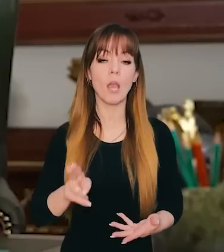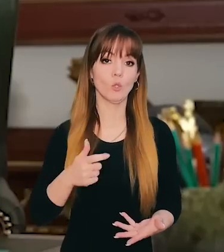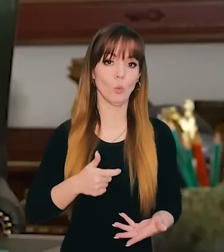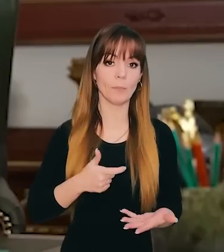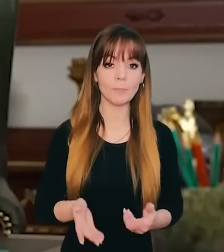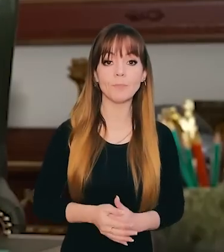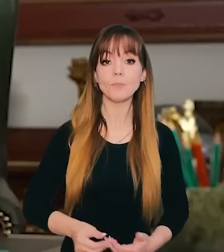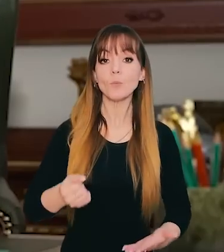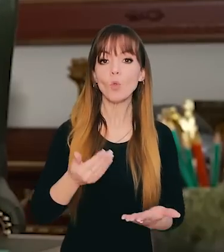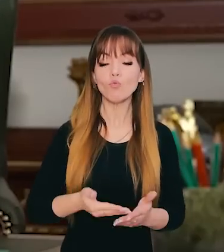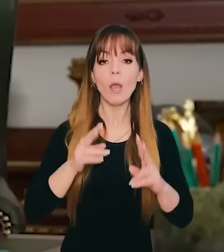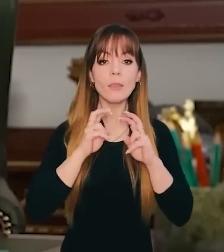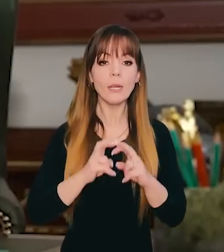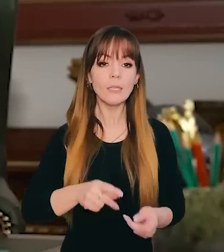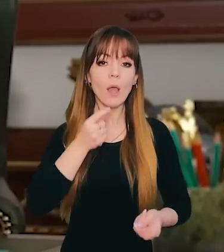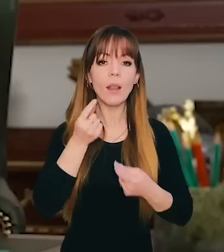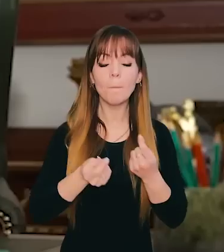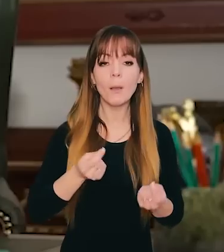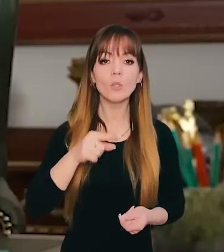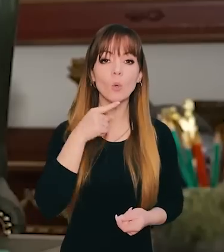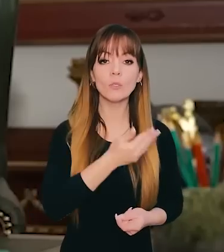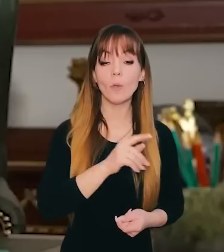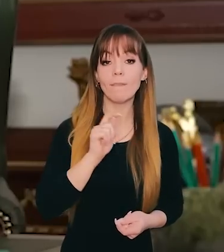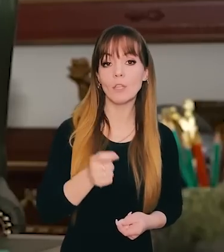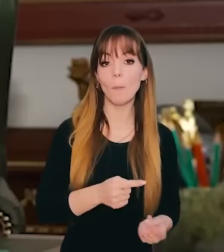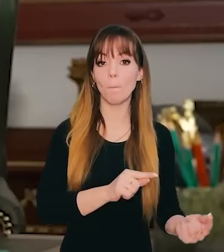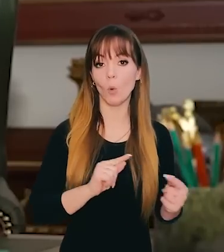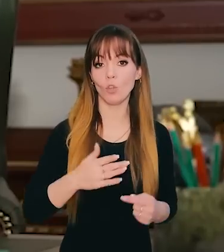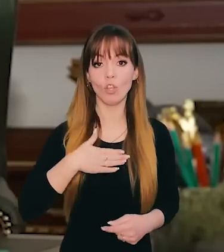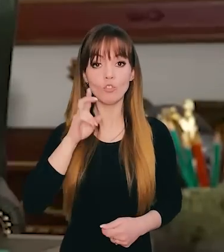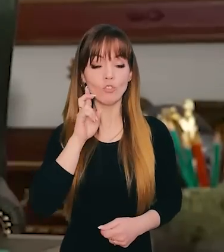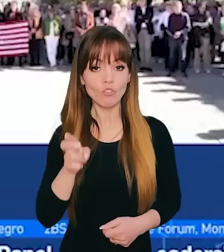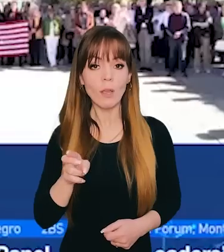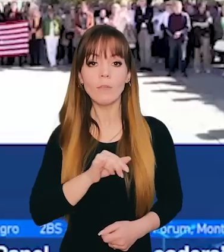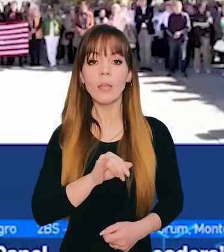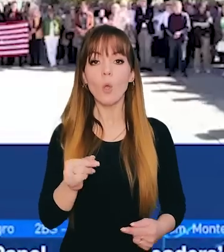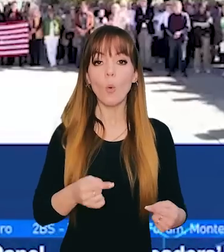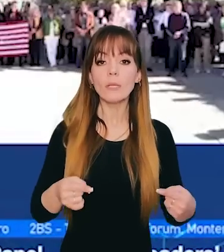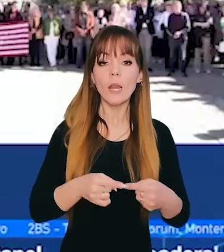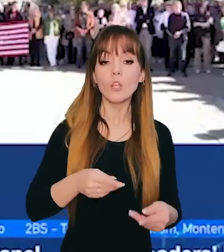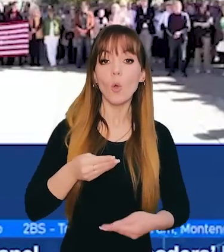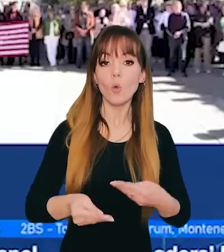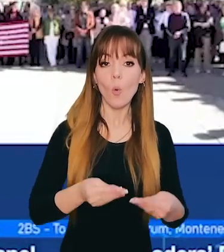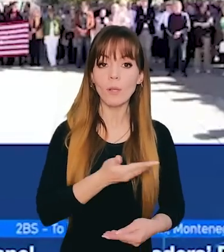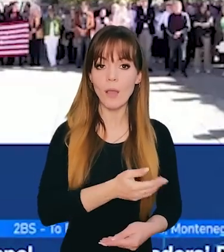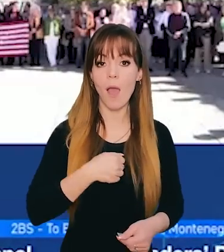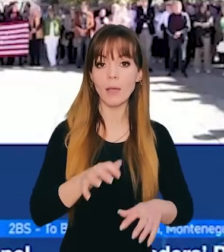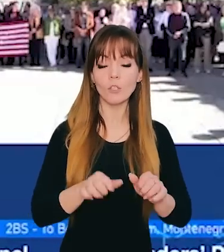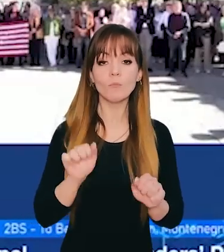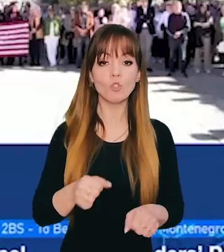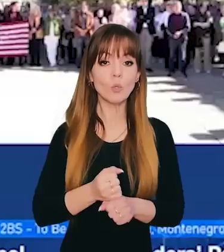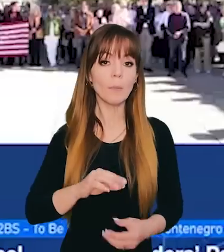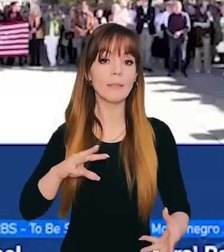як собі Отже аналізуючи елементи російської війни проти нашої держави і конкретні кроки